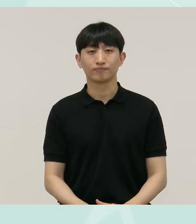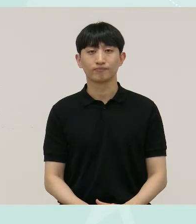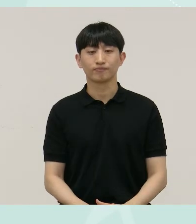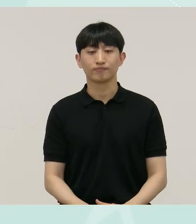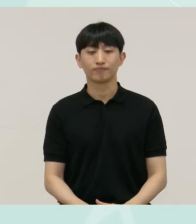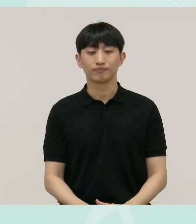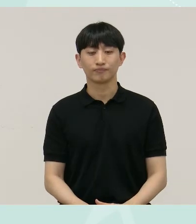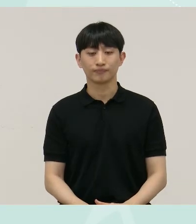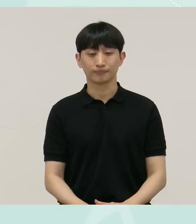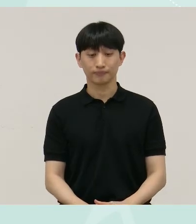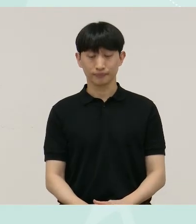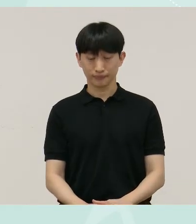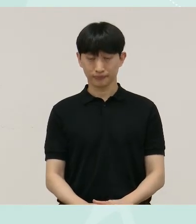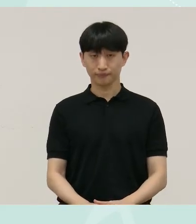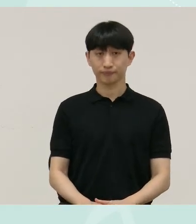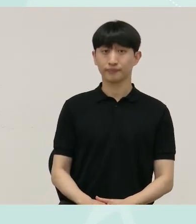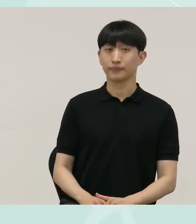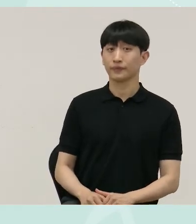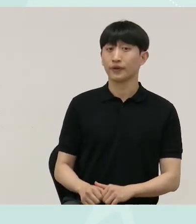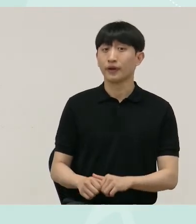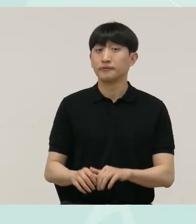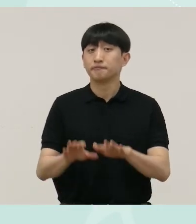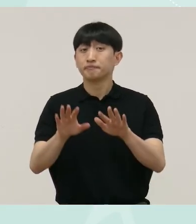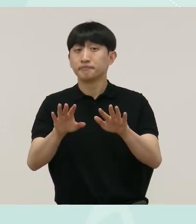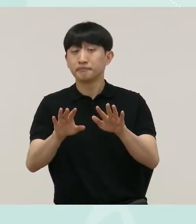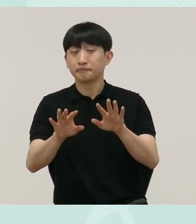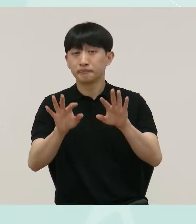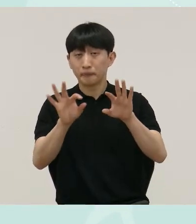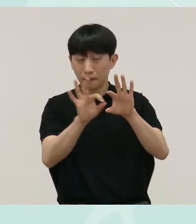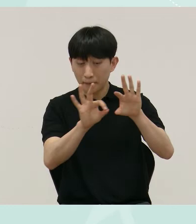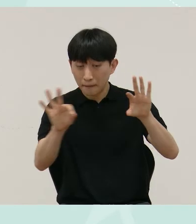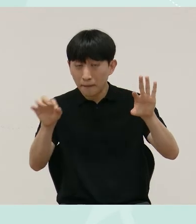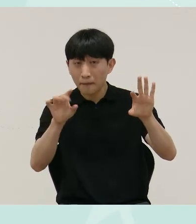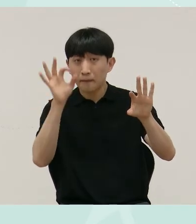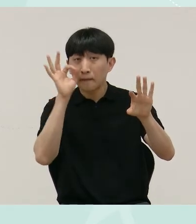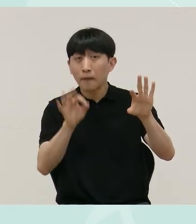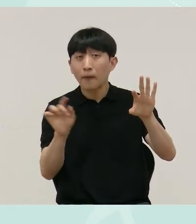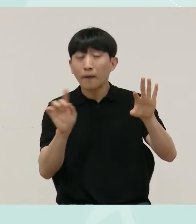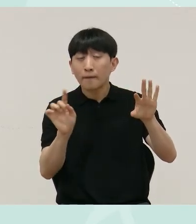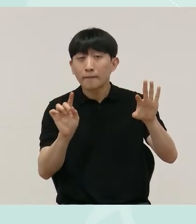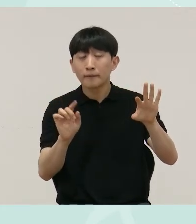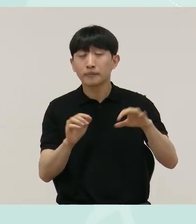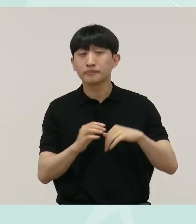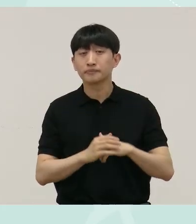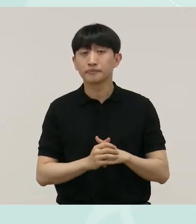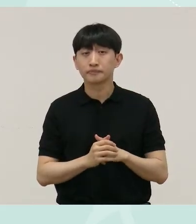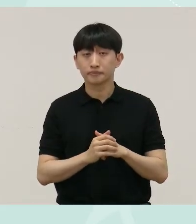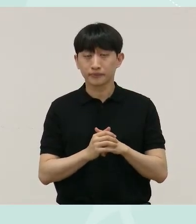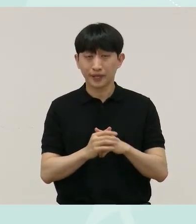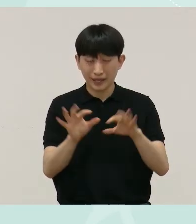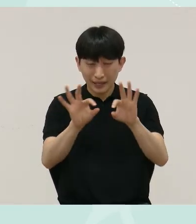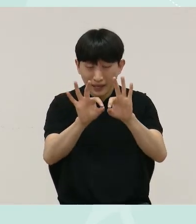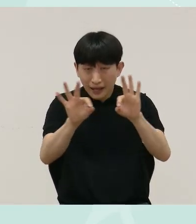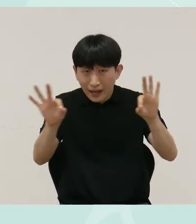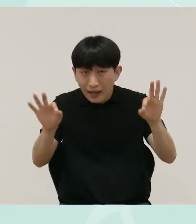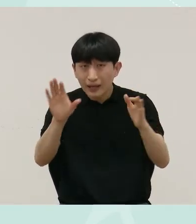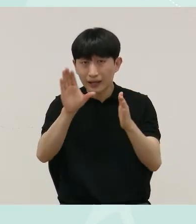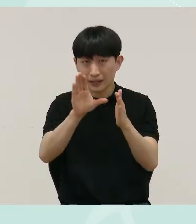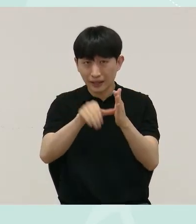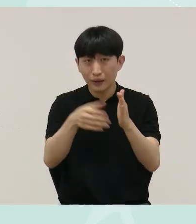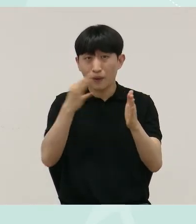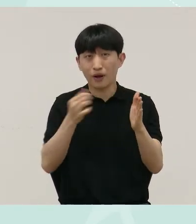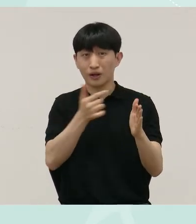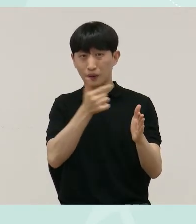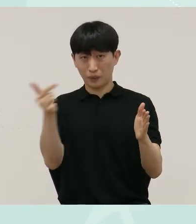많은 전극들이 많이 표방이 돼서 출시가 되어 있기 때문에 더욱더 잔청 보존을 잘하고 그 다음에 달팽이관의 구조를 유지할